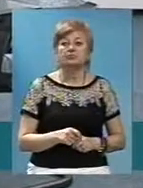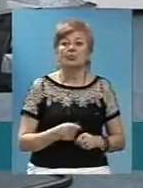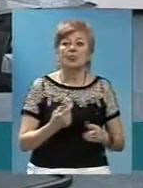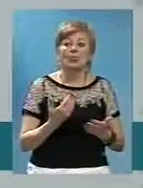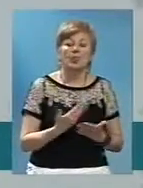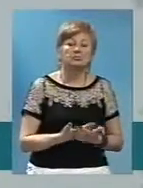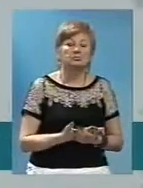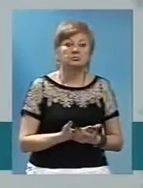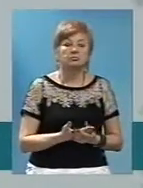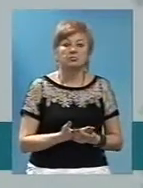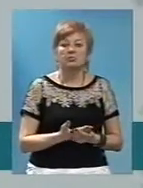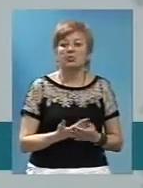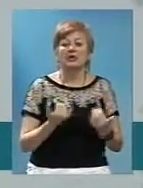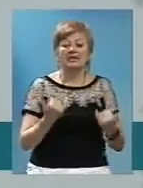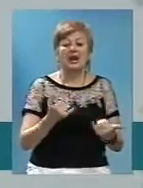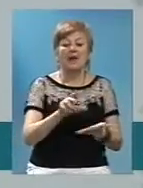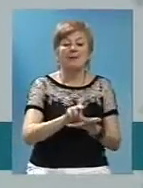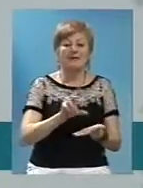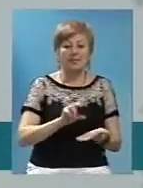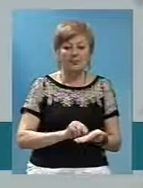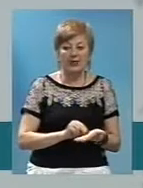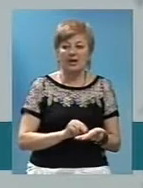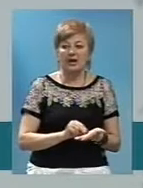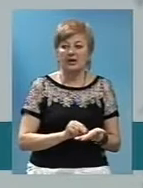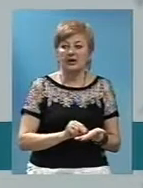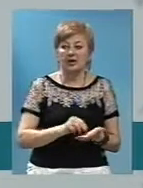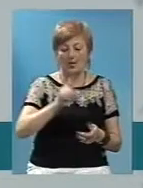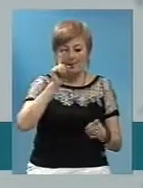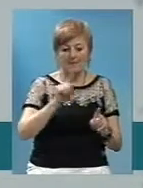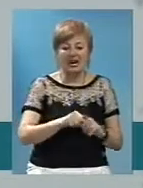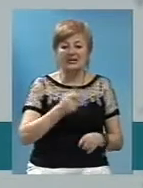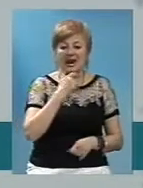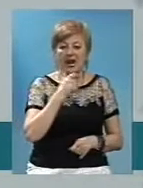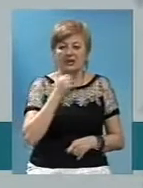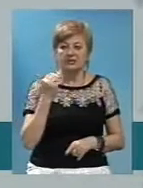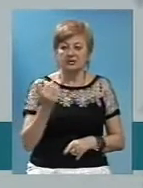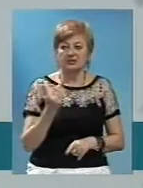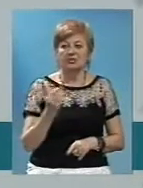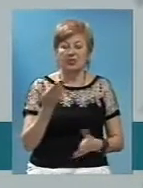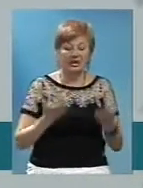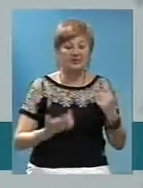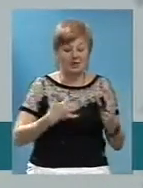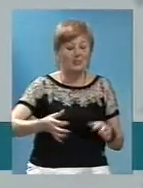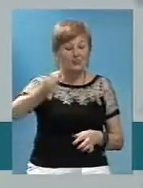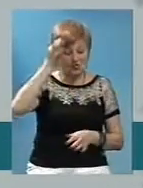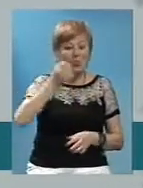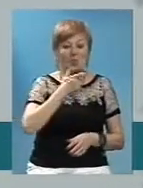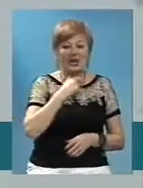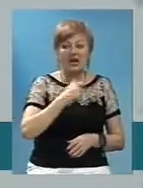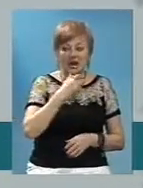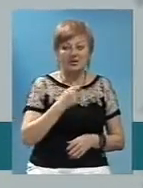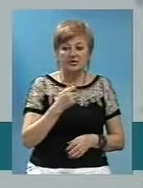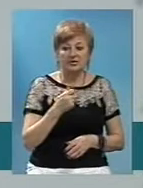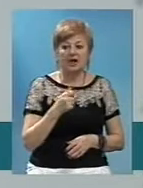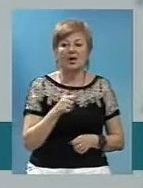Згадаємо для прикладу брата Леніна. До речі, коли ми вже згадали Леніна, то треба